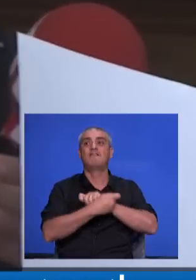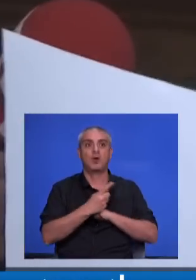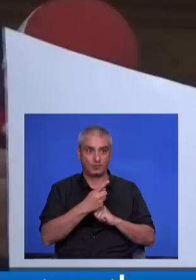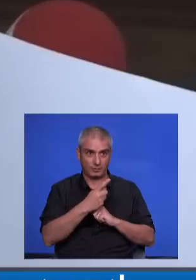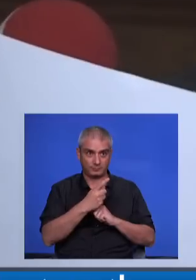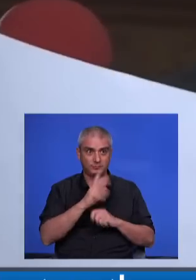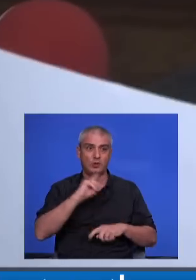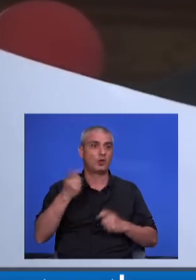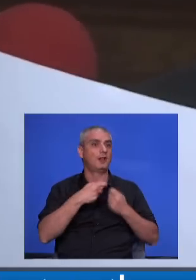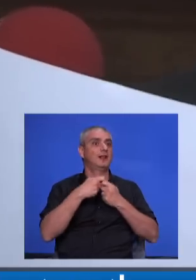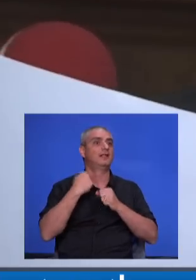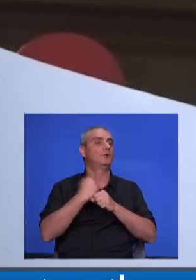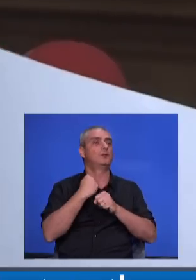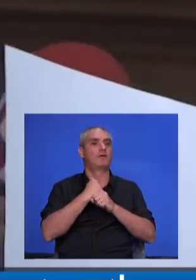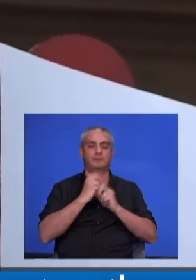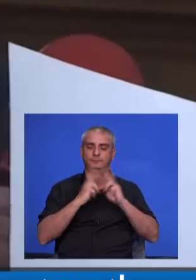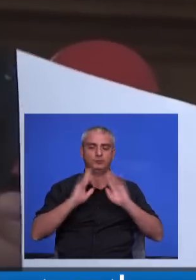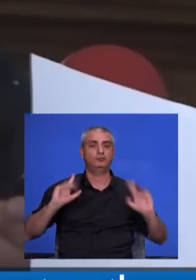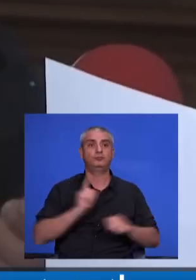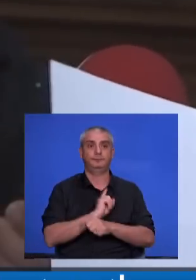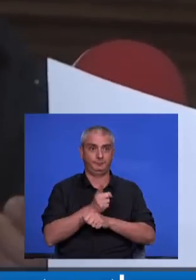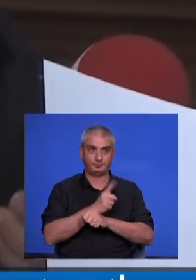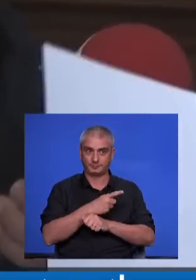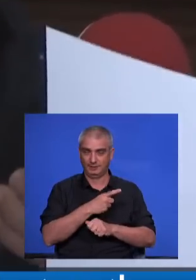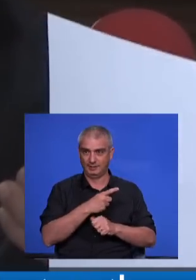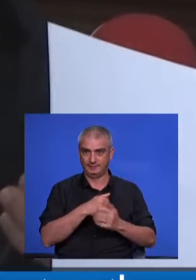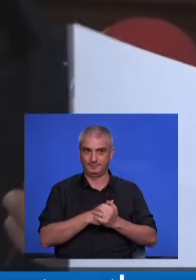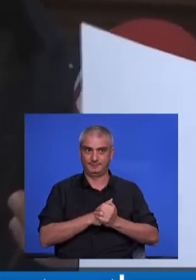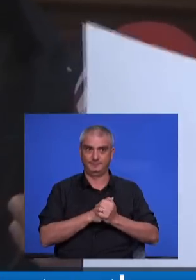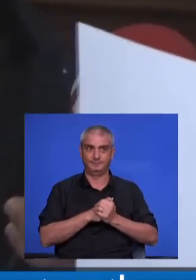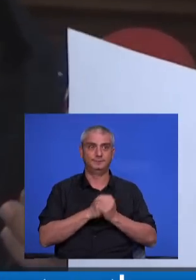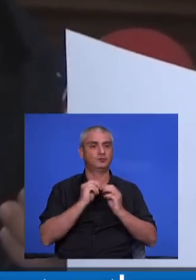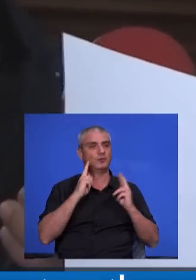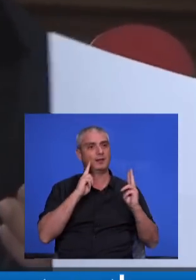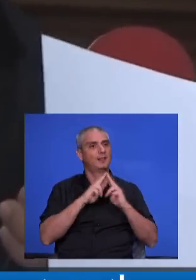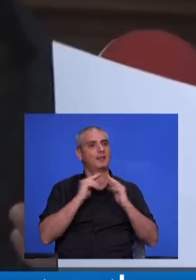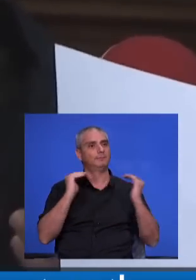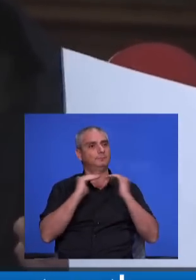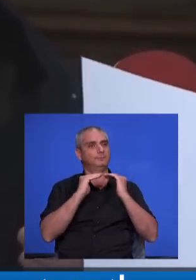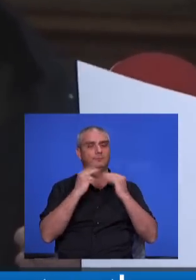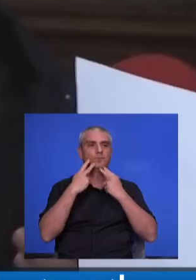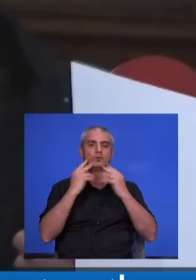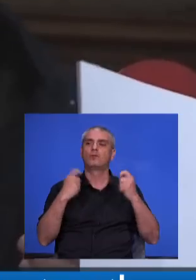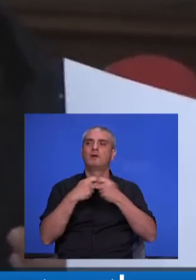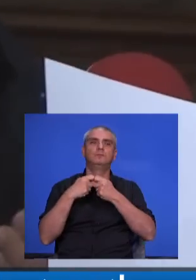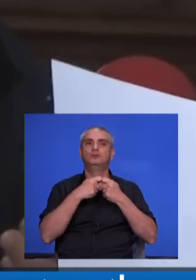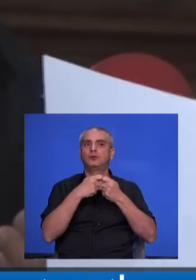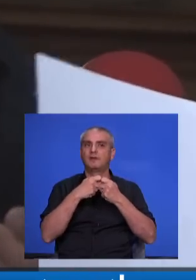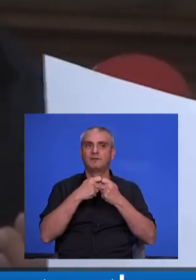les organisations syndicales se sont immédiatement réunies pour construire une réponse commune de